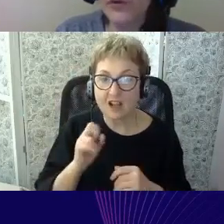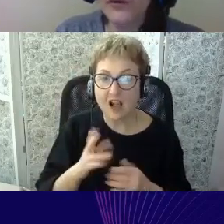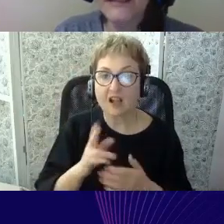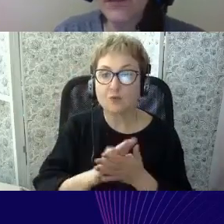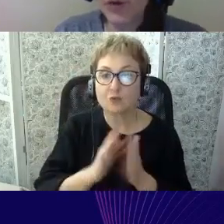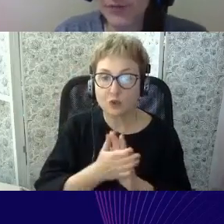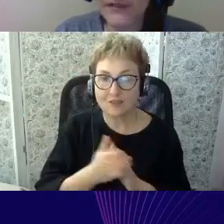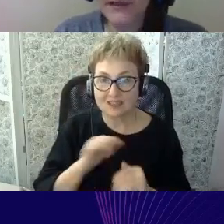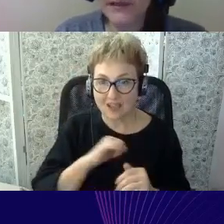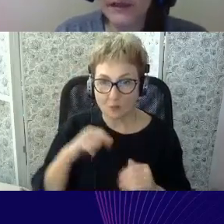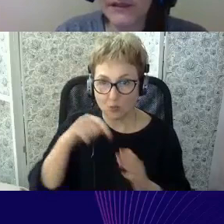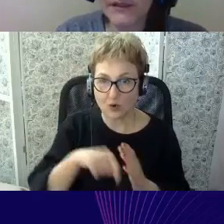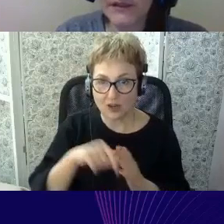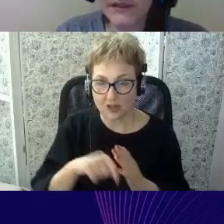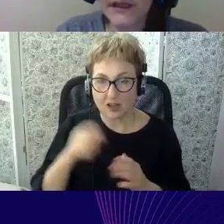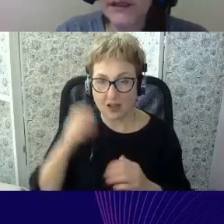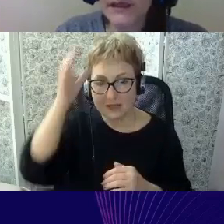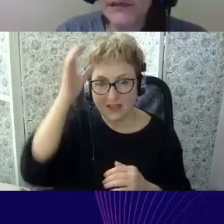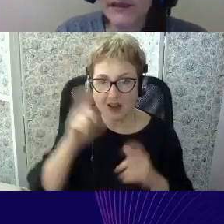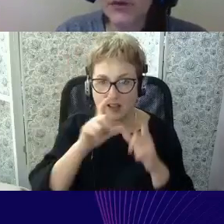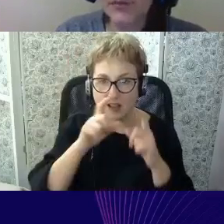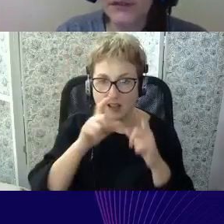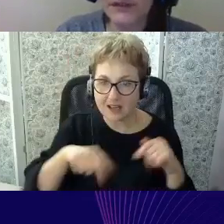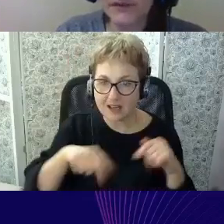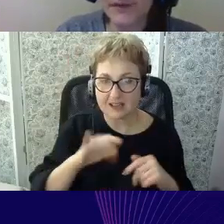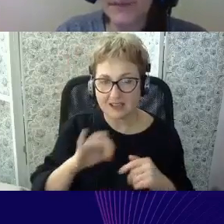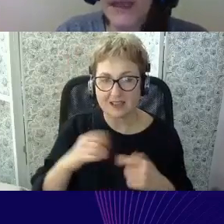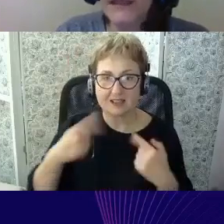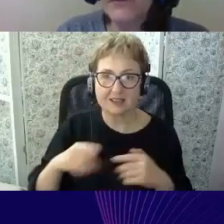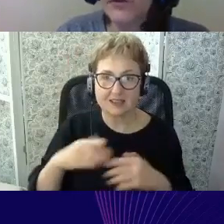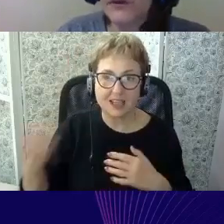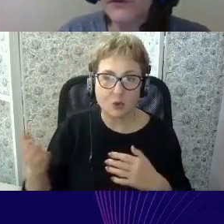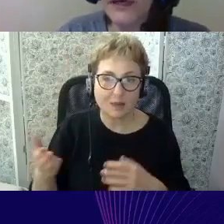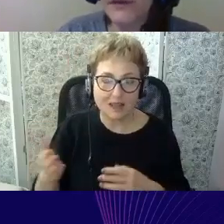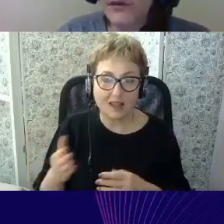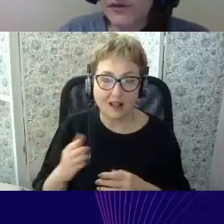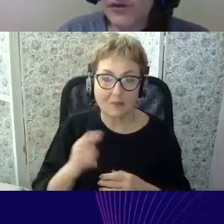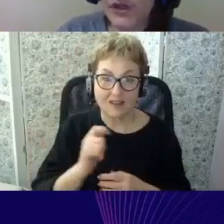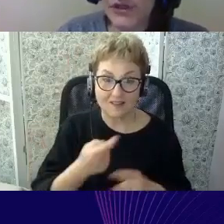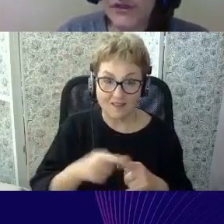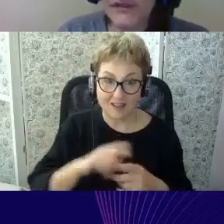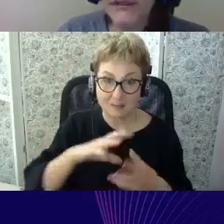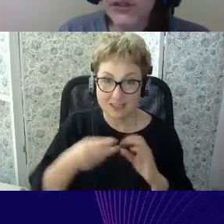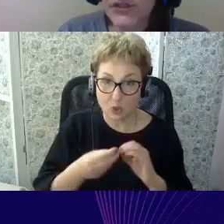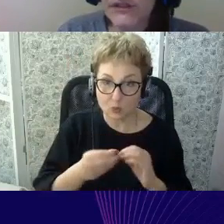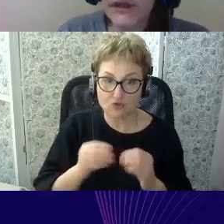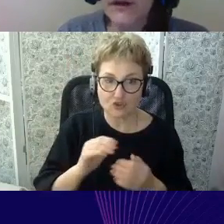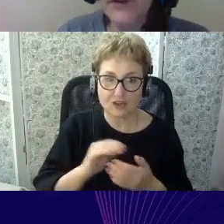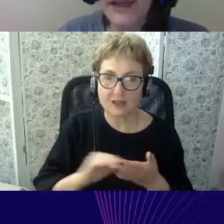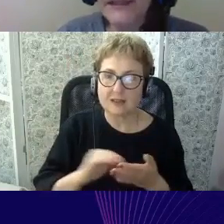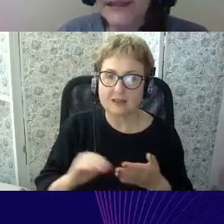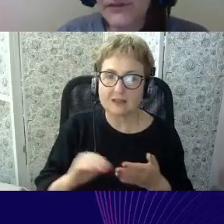в условиях самой образовательной организации, так и за ее пределами. И вот в данном заключении